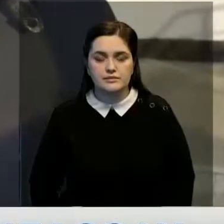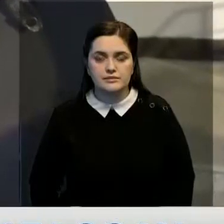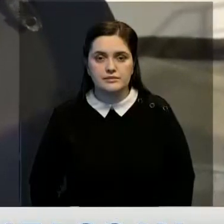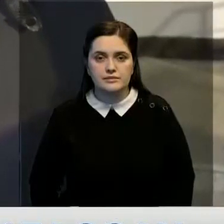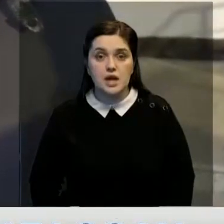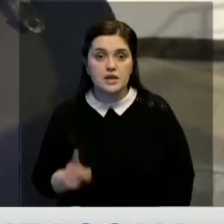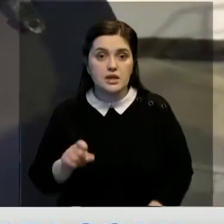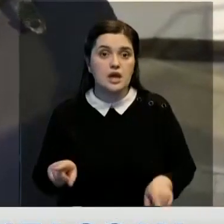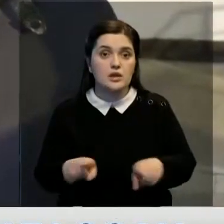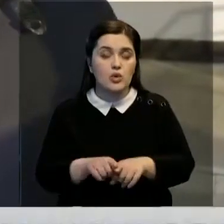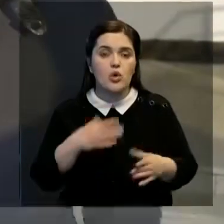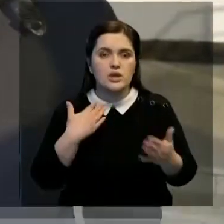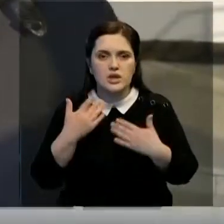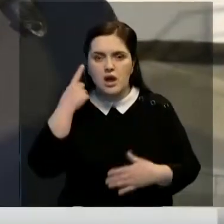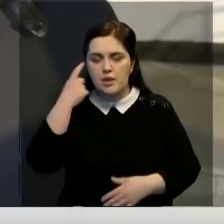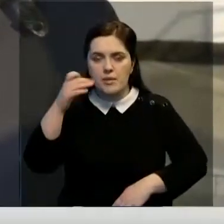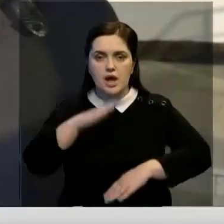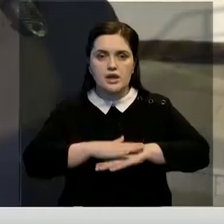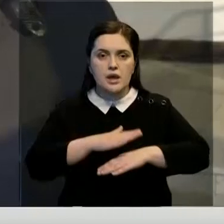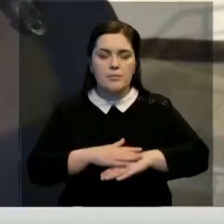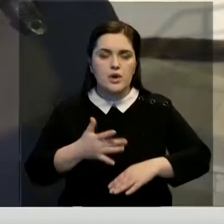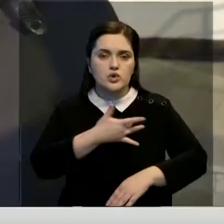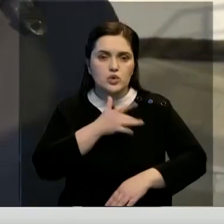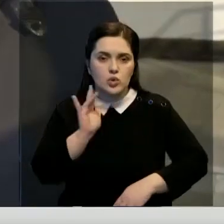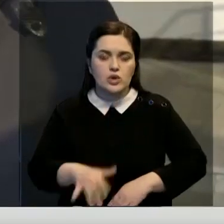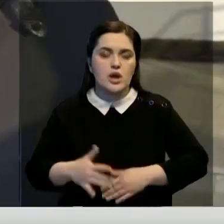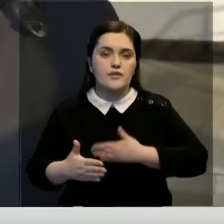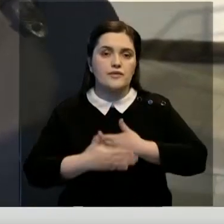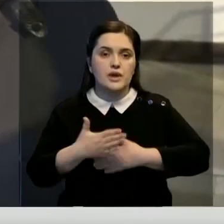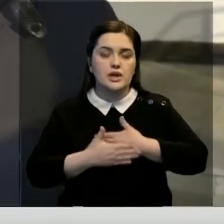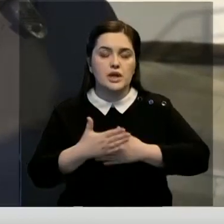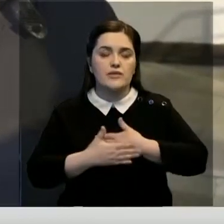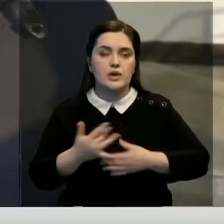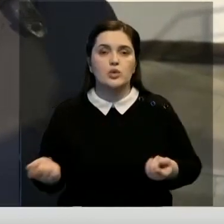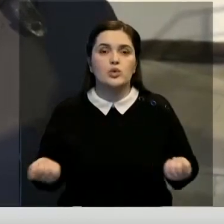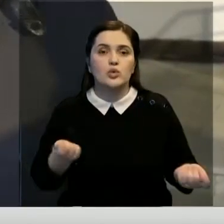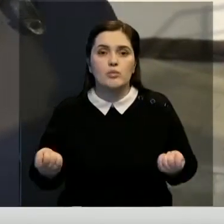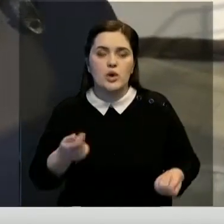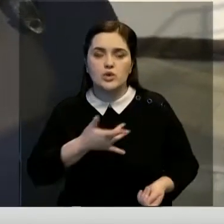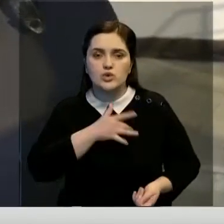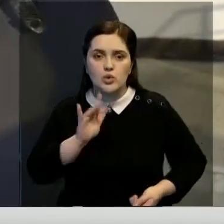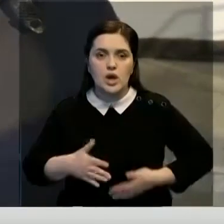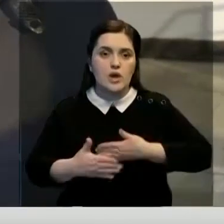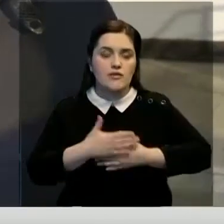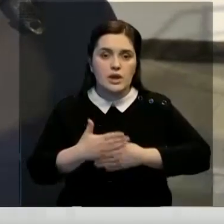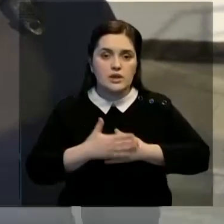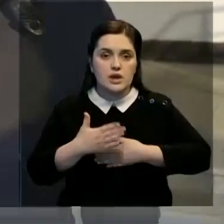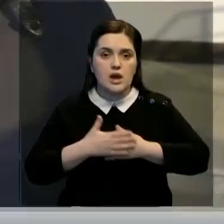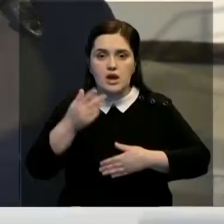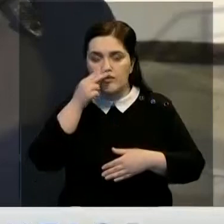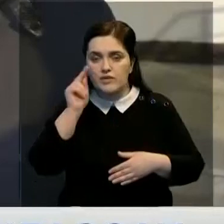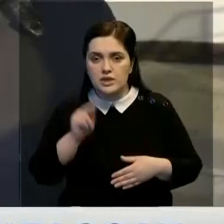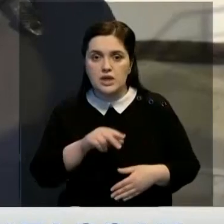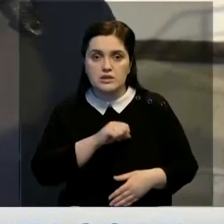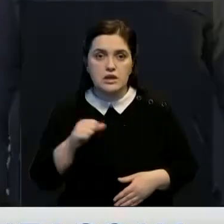За такое отношение объявляю акиму района строгий выговор и руководителю управления образования строгий выговор. По остальным виновным лицам